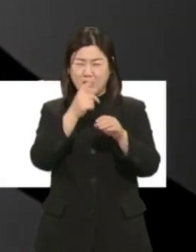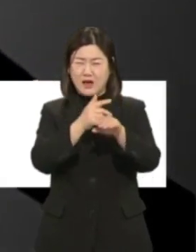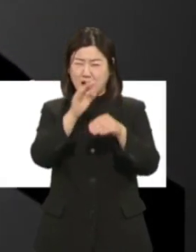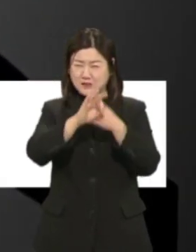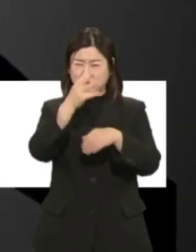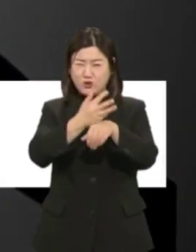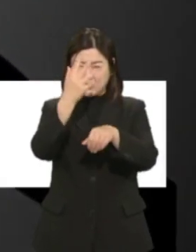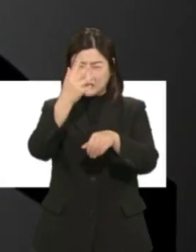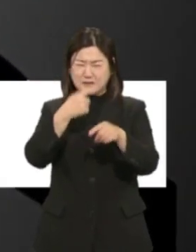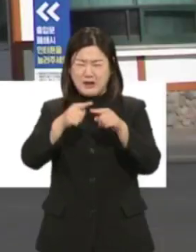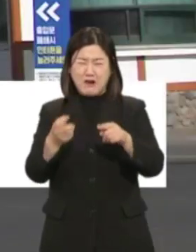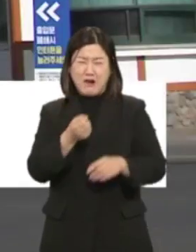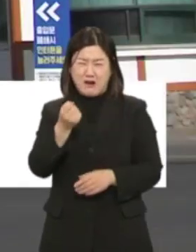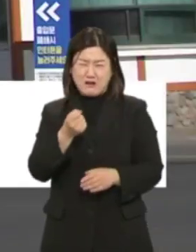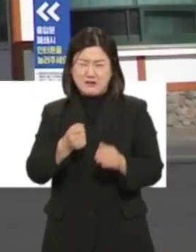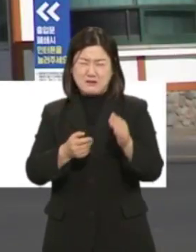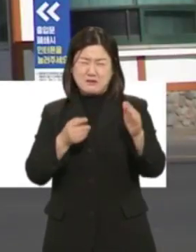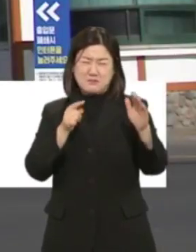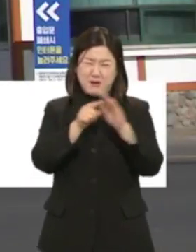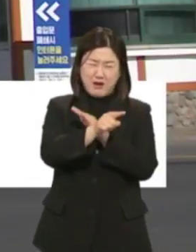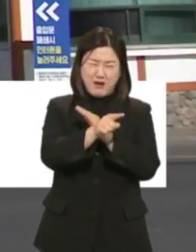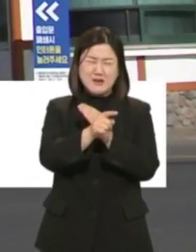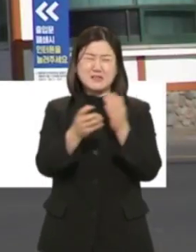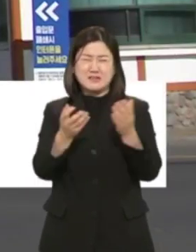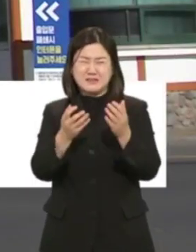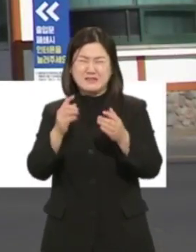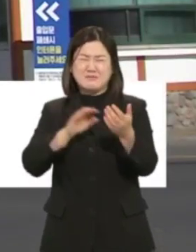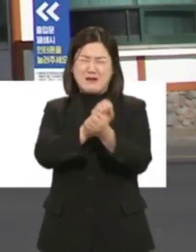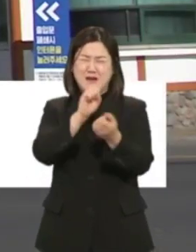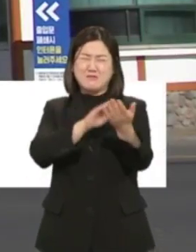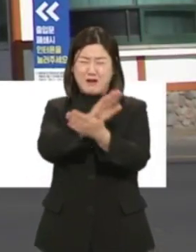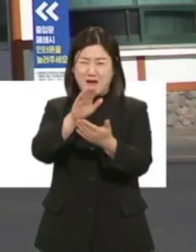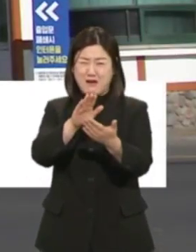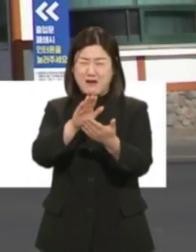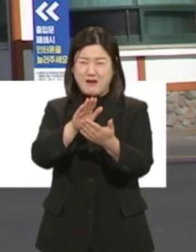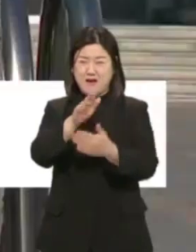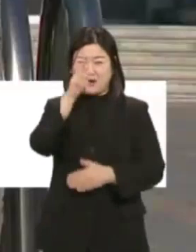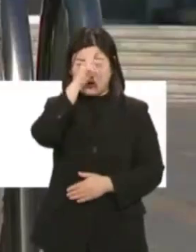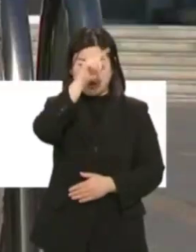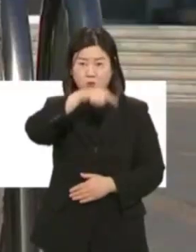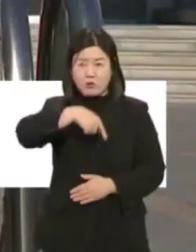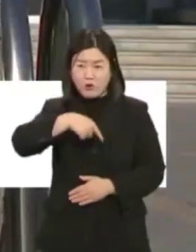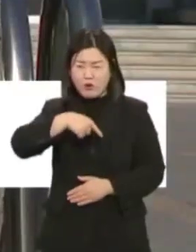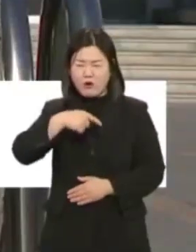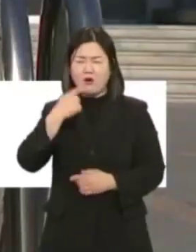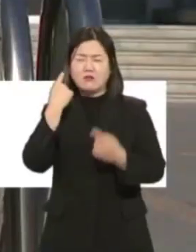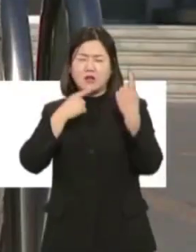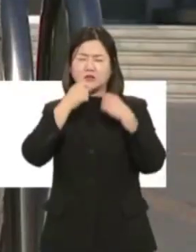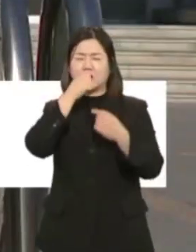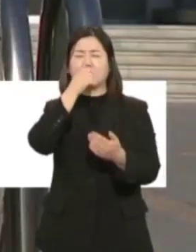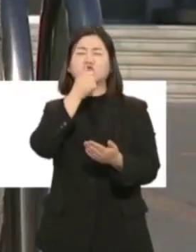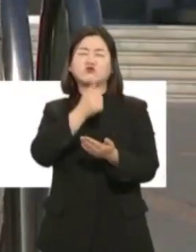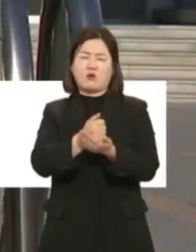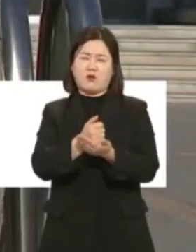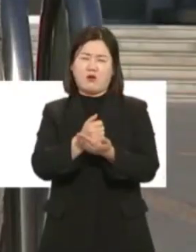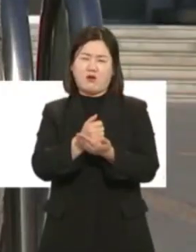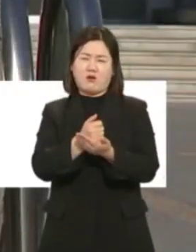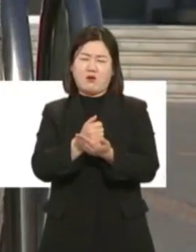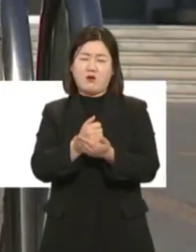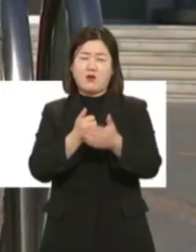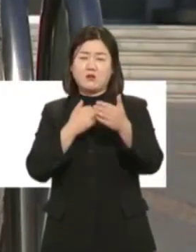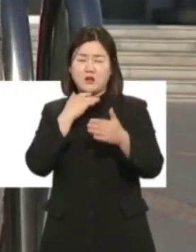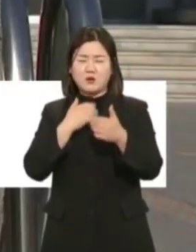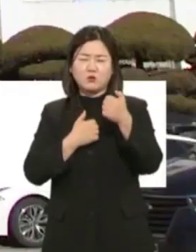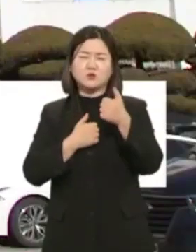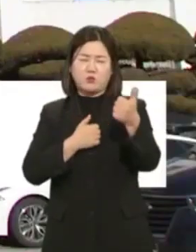8시쯤 흉기를 들고 논산시청 비서실에 찾아가 난동을 부리다 출동한 50대 경찰관의 다치게 한 혐의로